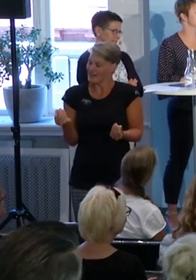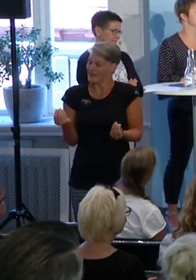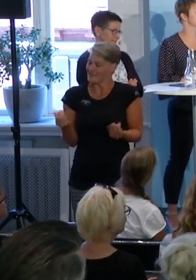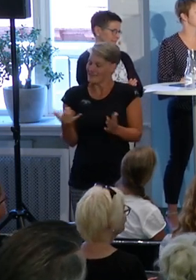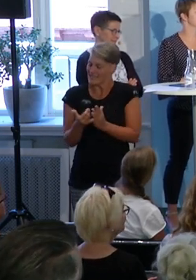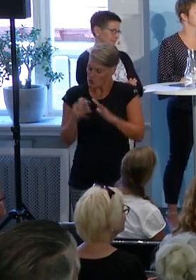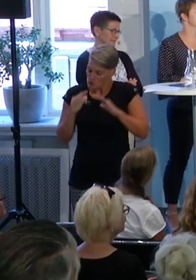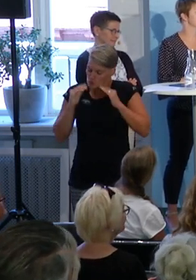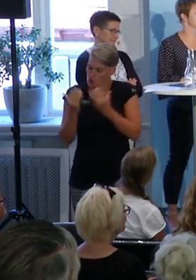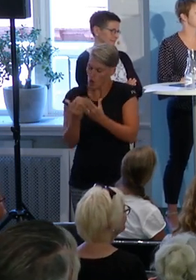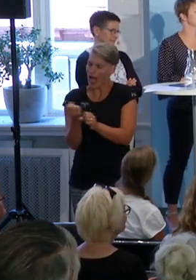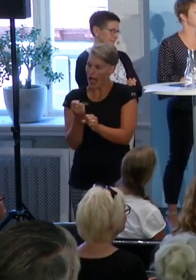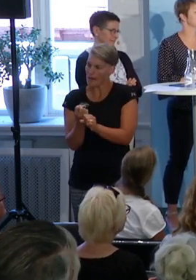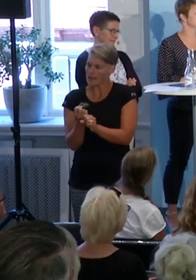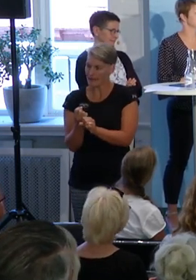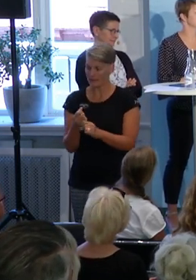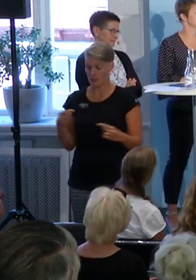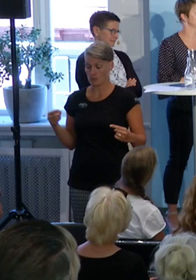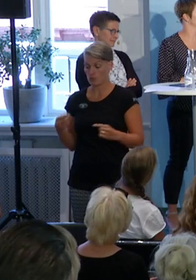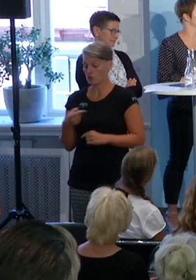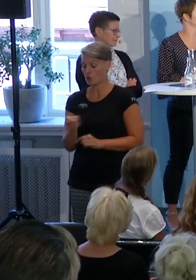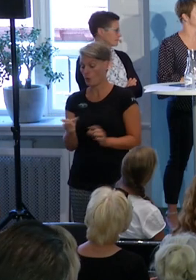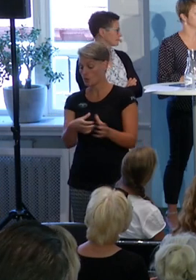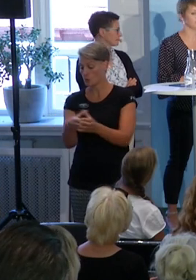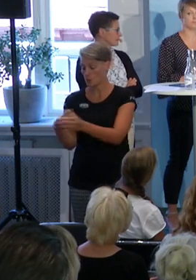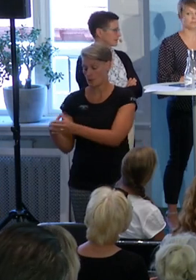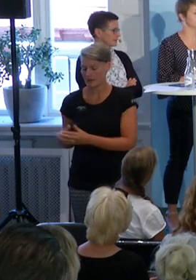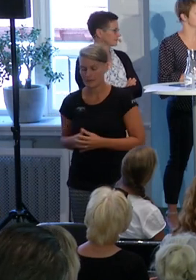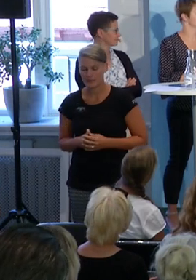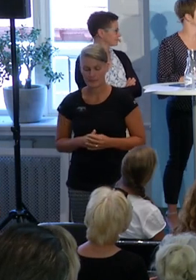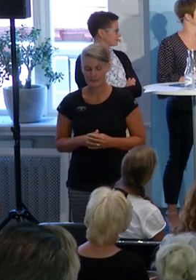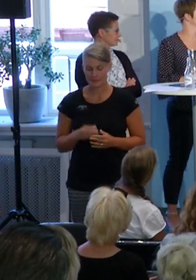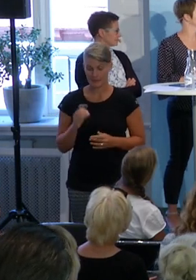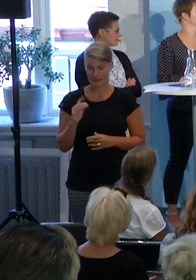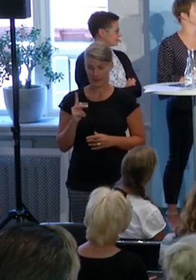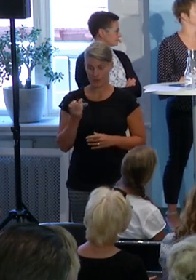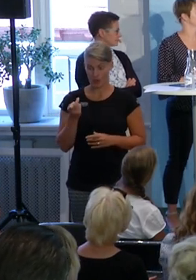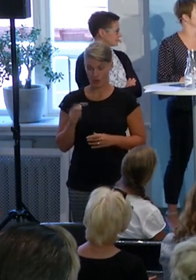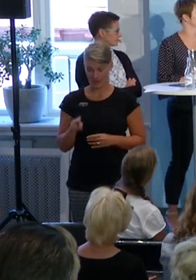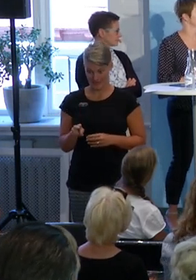sociala arbetet mot de här grupperna? Karin? Ska jag börja?